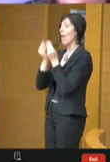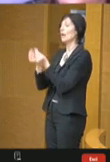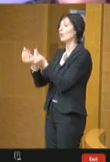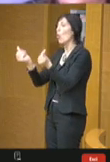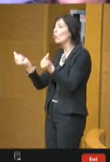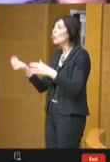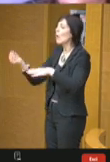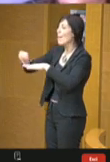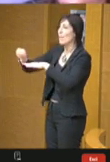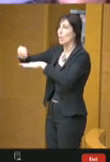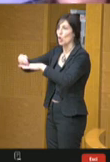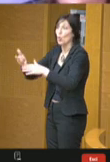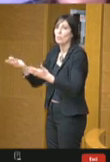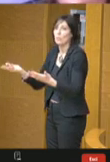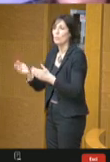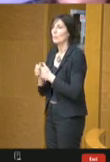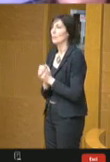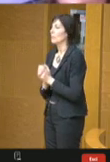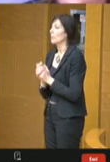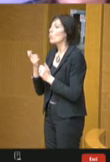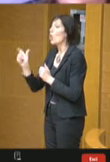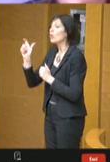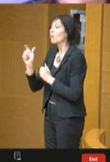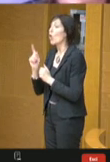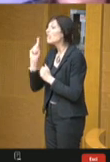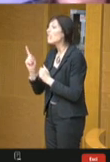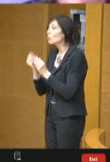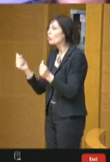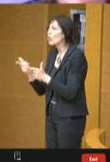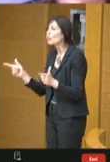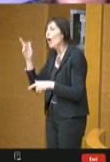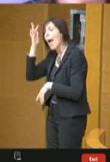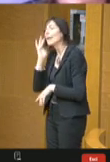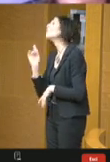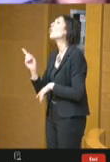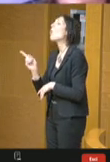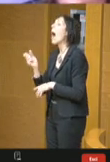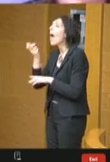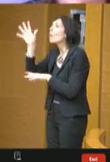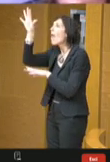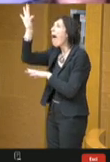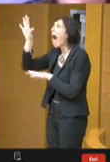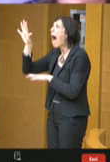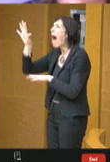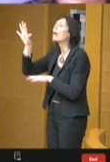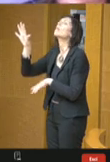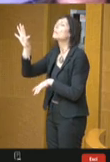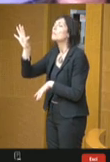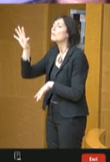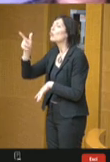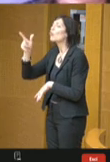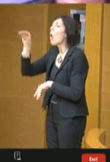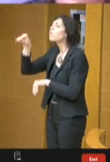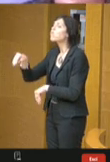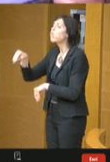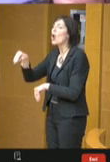aggiuntive, perché altrimenti il rischio è che in determinate aree del paese non ci siano posti